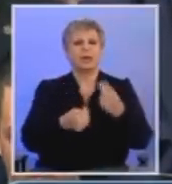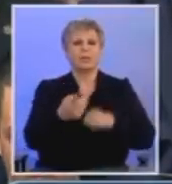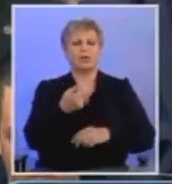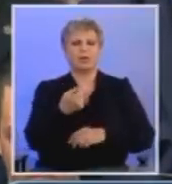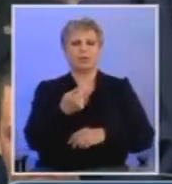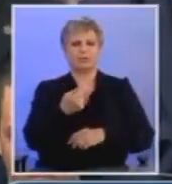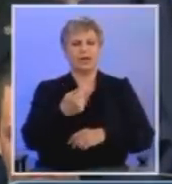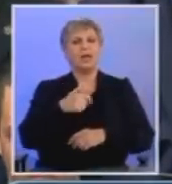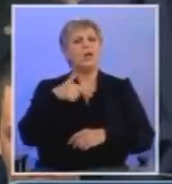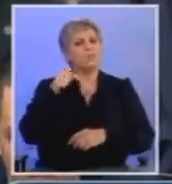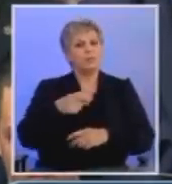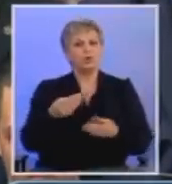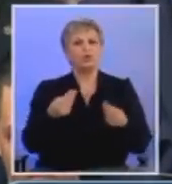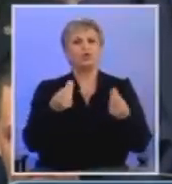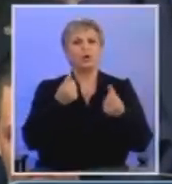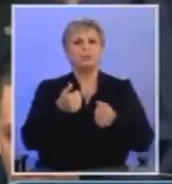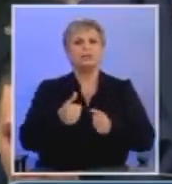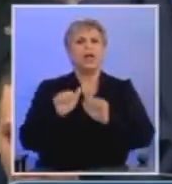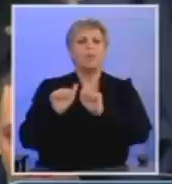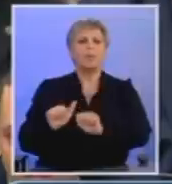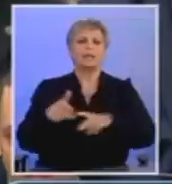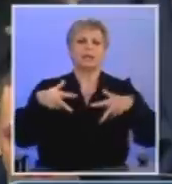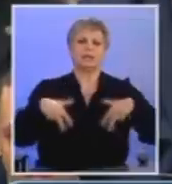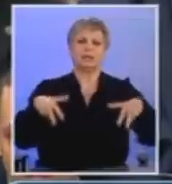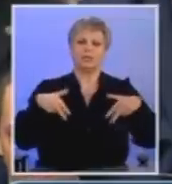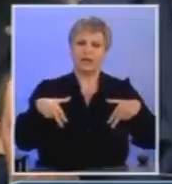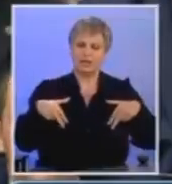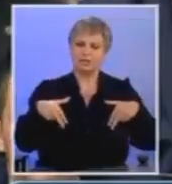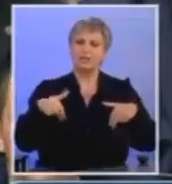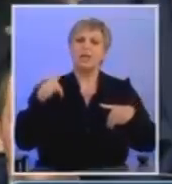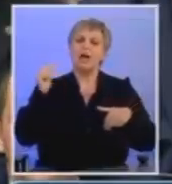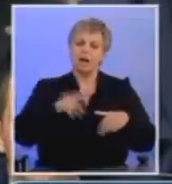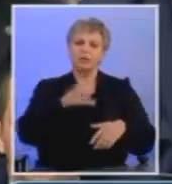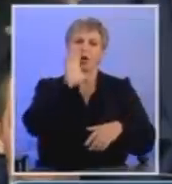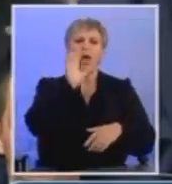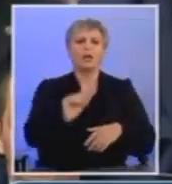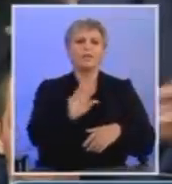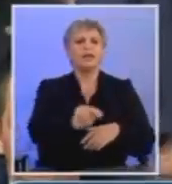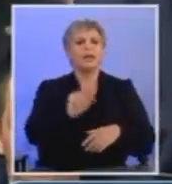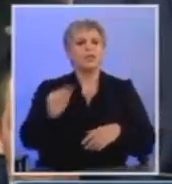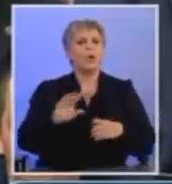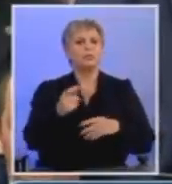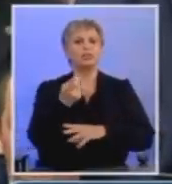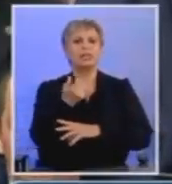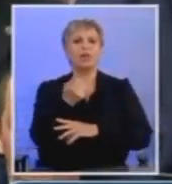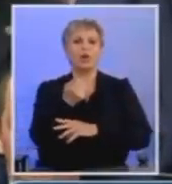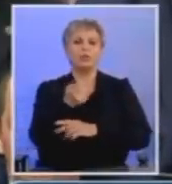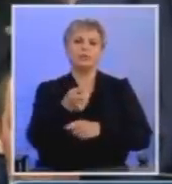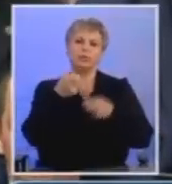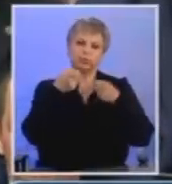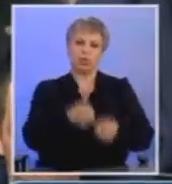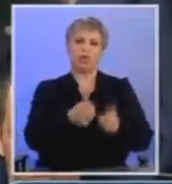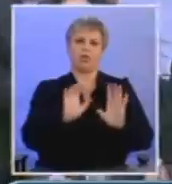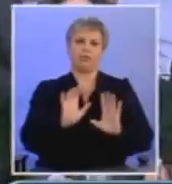να πιέσουν την κυβέρνηση, είναι ξεκάθαρο ότι είναι οικονομική δολοφόνη. Σύμφωνα με το σκεπτικό